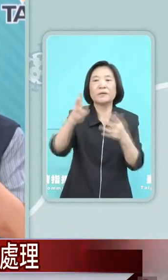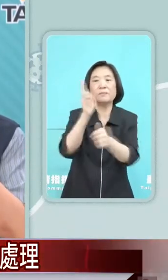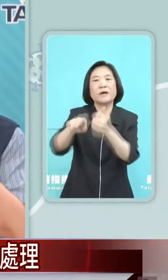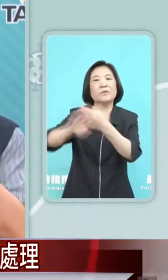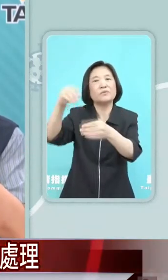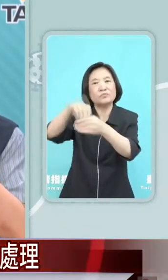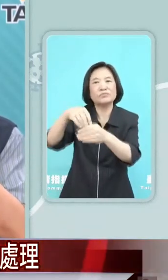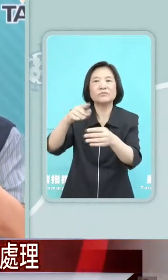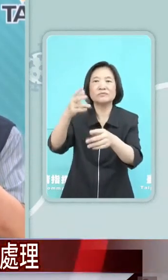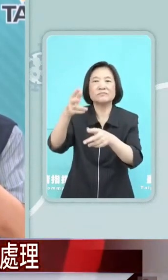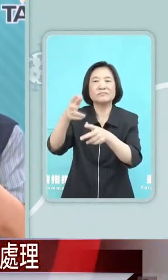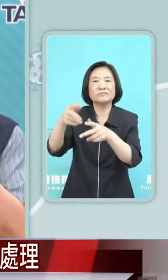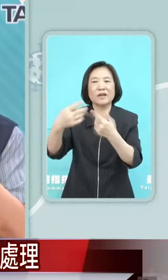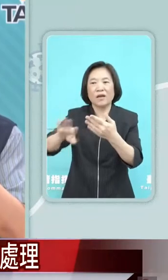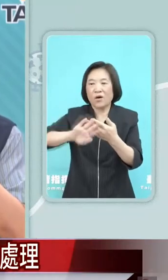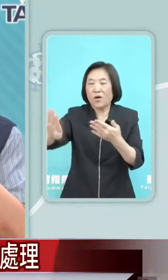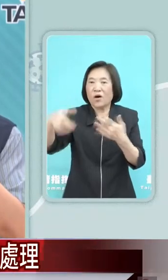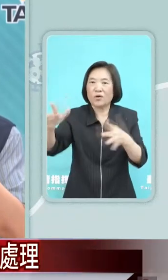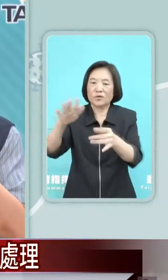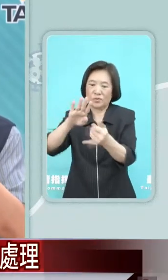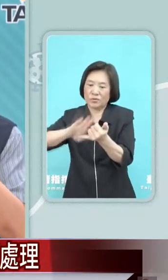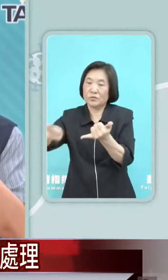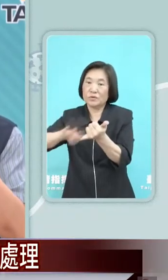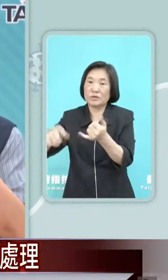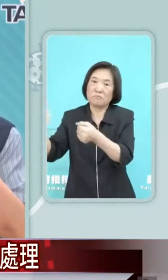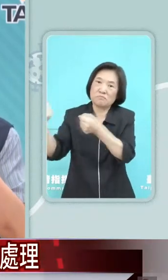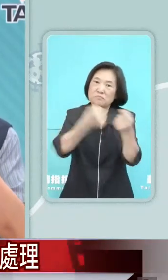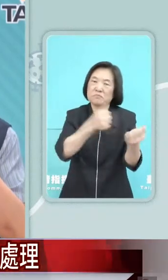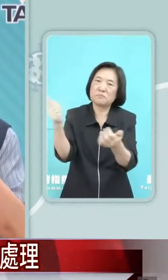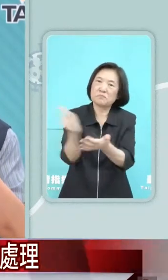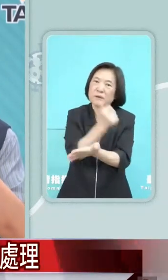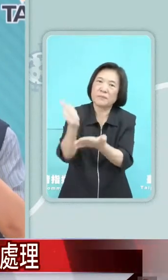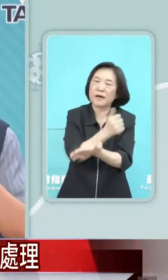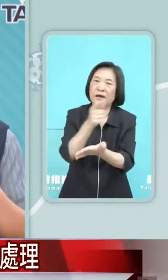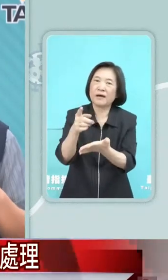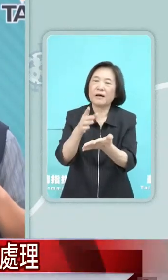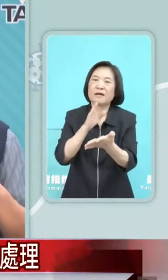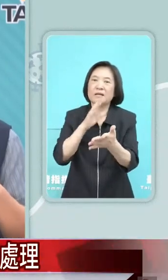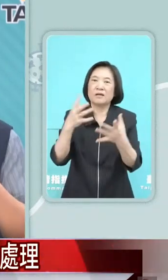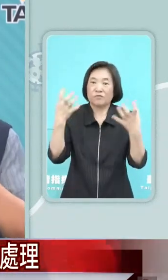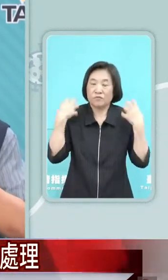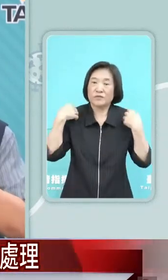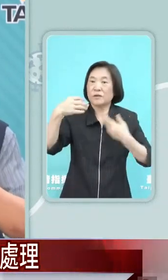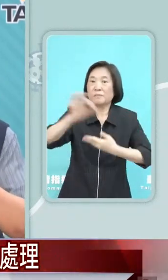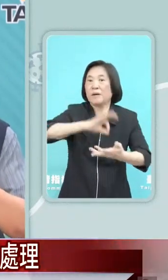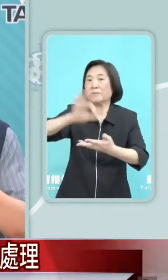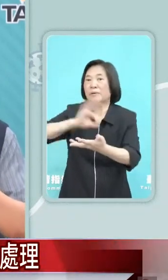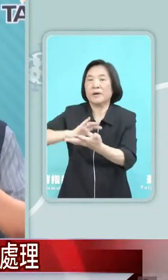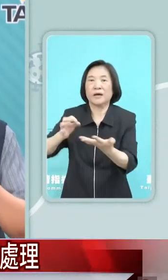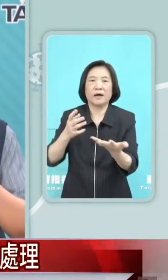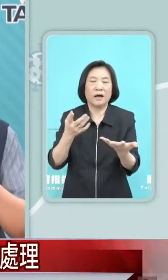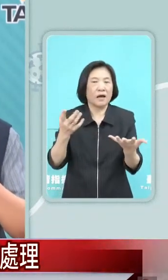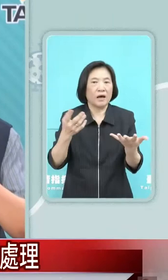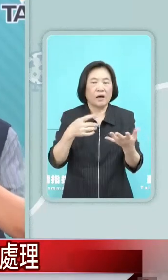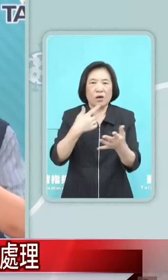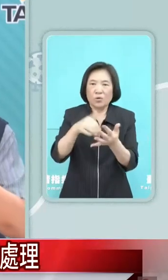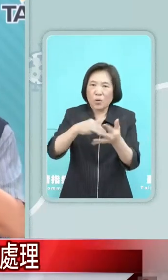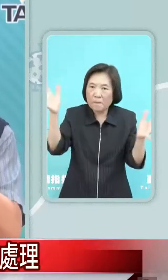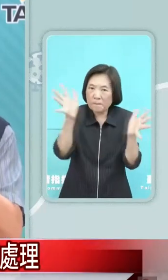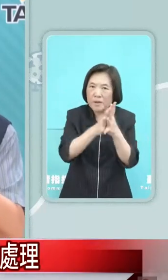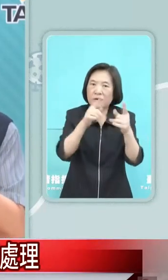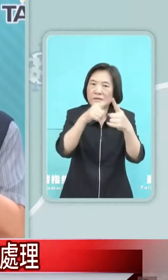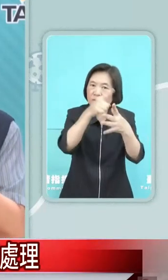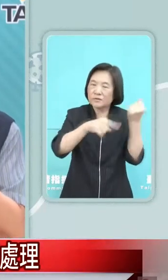的什么厂商，那更外面还有说中南部来，这个叫什么叫承销商，是不是加一种大概4000